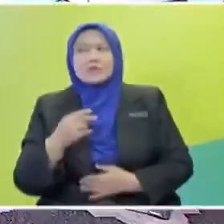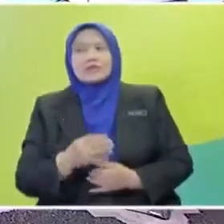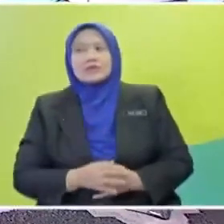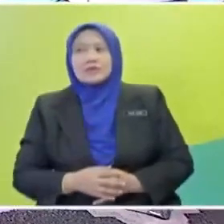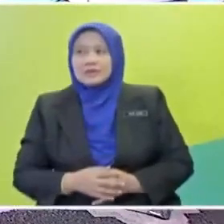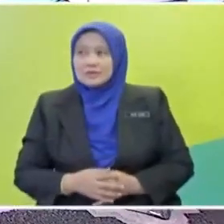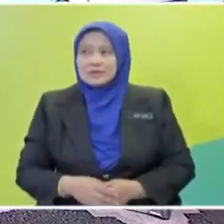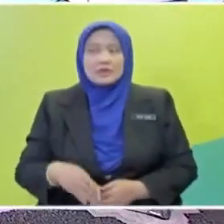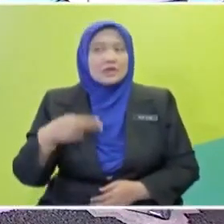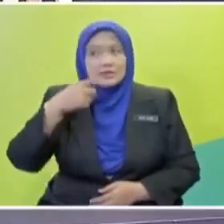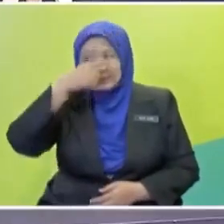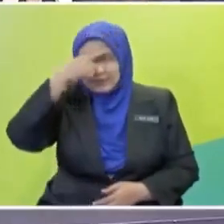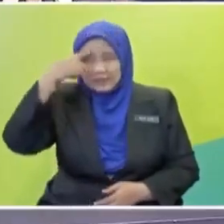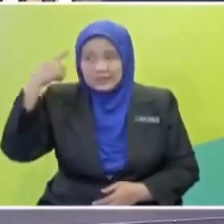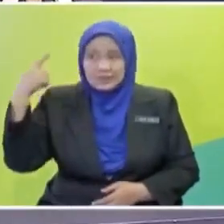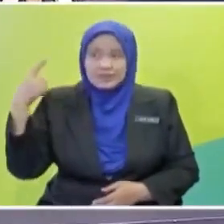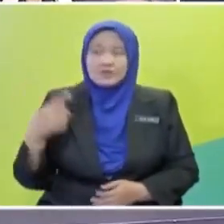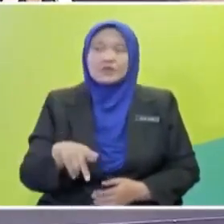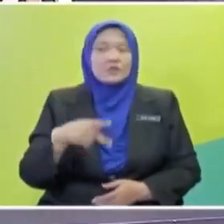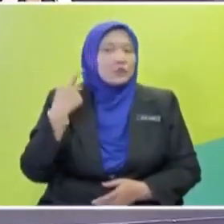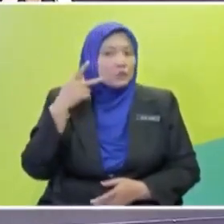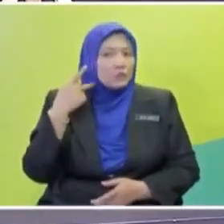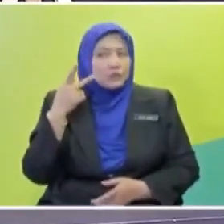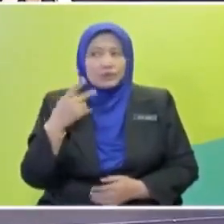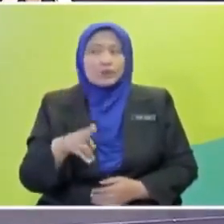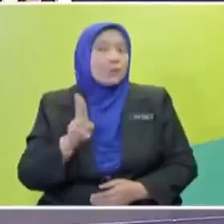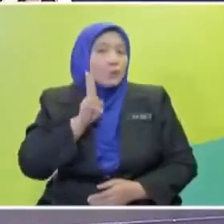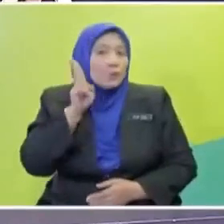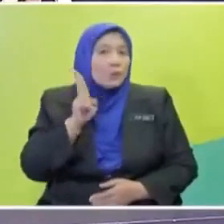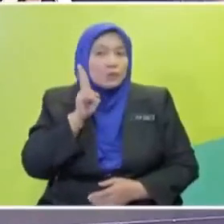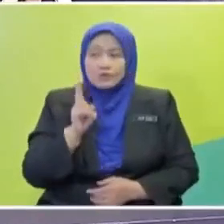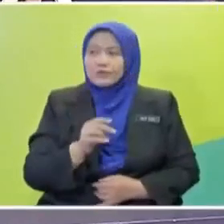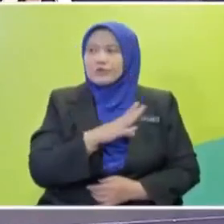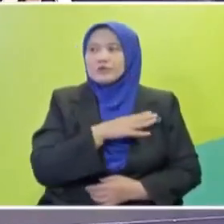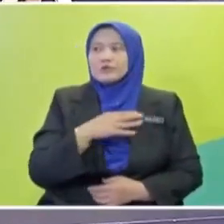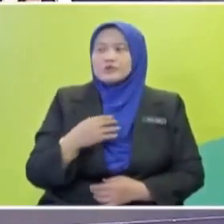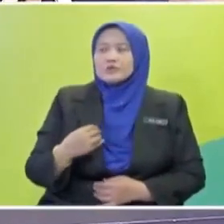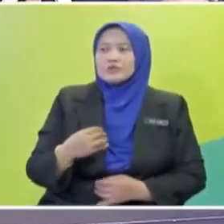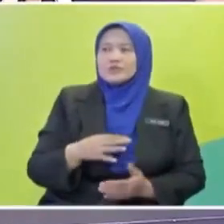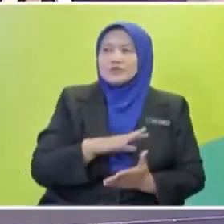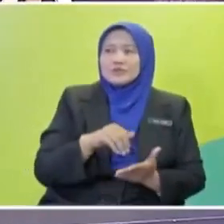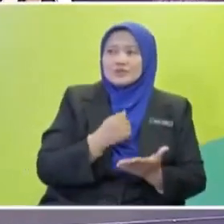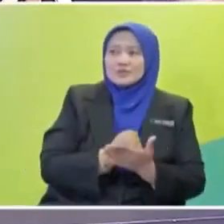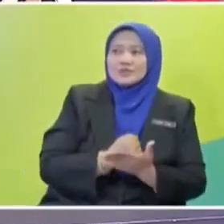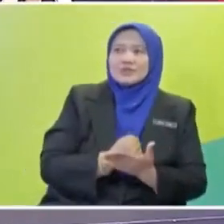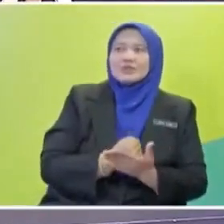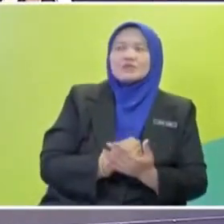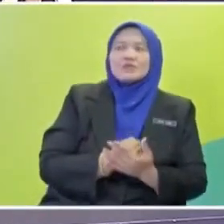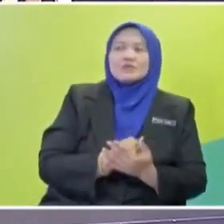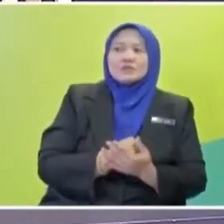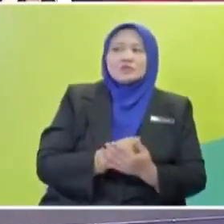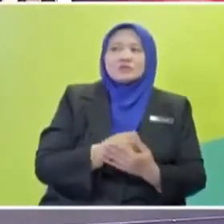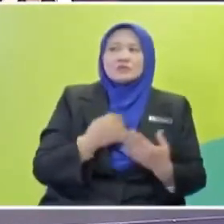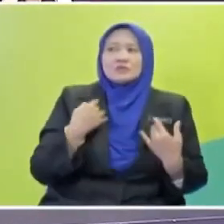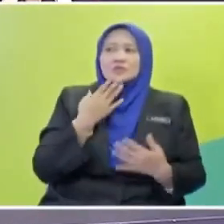merah jambu, ada warna hitam. Okey, kita ada warna ungu. Okey, ungu sama macam kita punya baju kan? Betul. Okey, kita ada warna